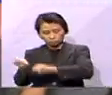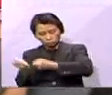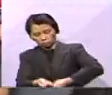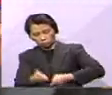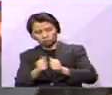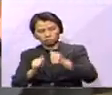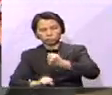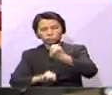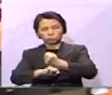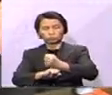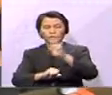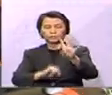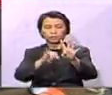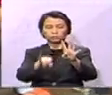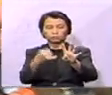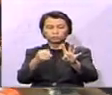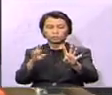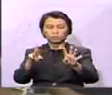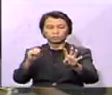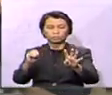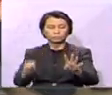dengan tajaan berjumlah RM4 juta.